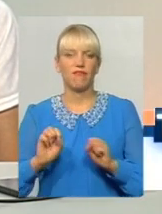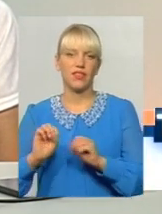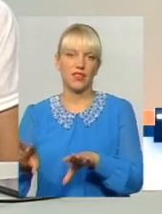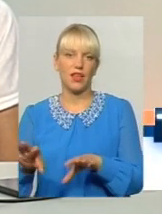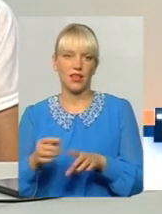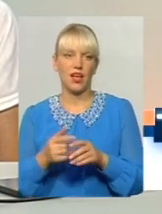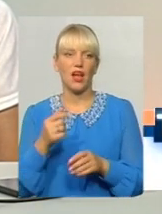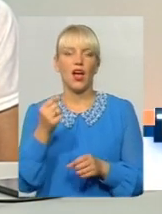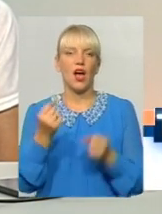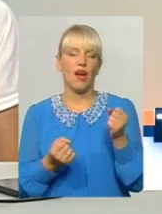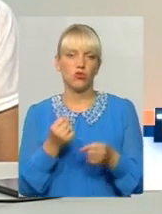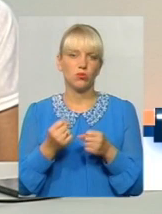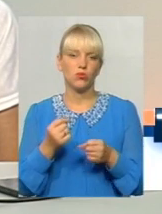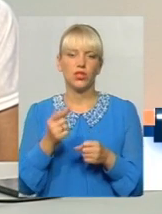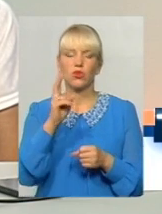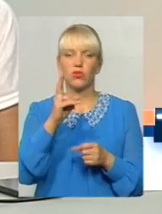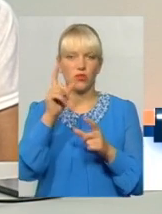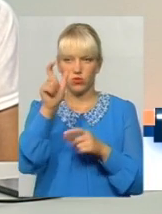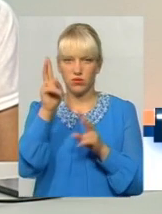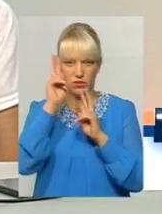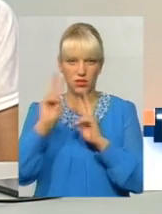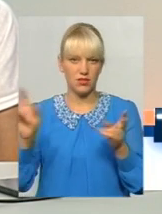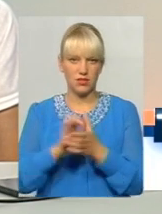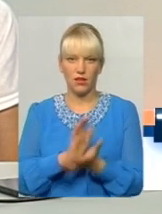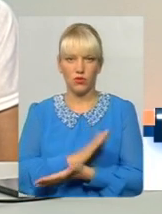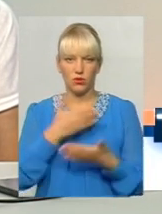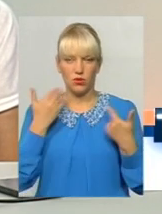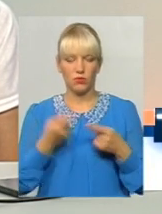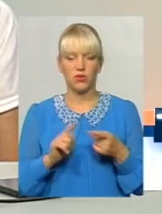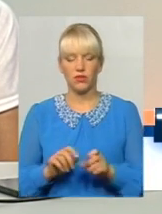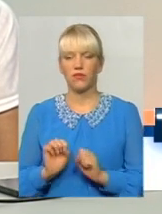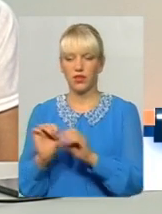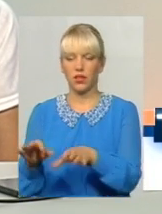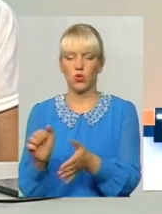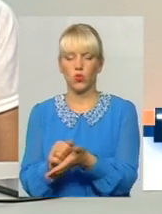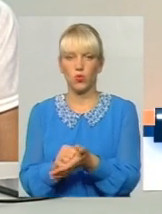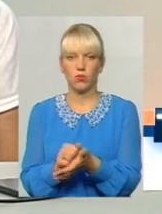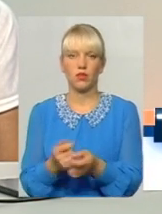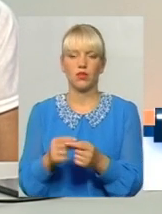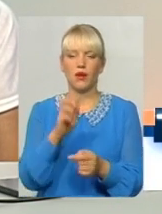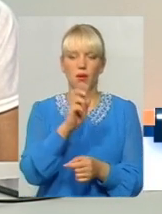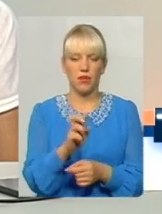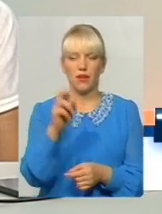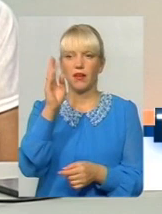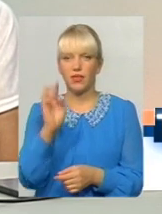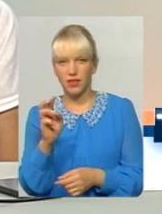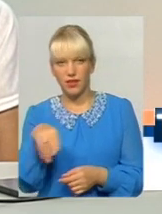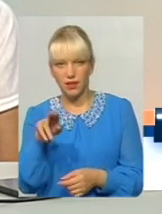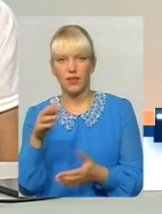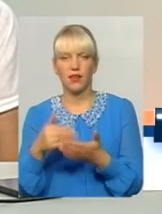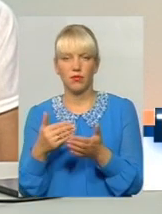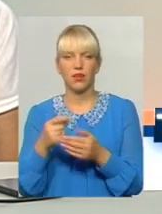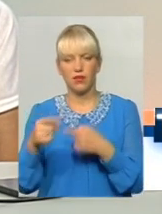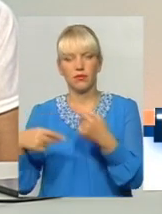Повністю ніякої інформації немає про людину Б. Ця людина Б віддає там документи людині В, Д і так далі пішло. І ми взагалі не знаємо,